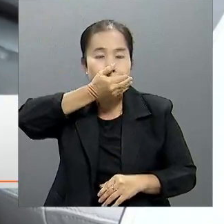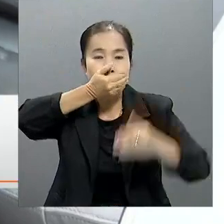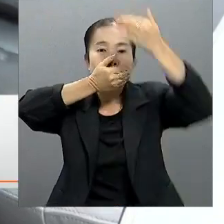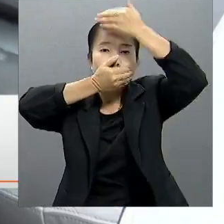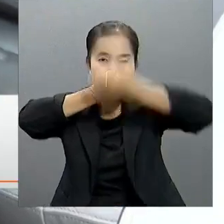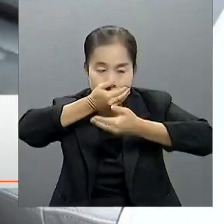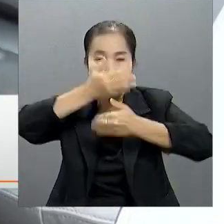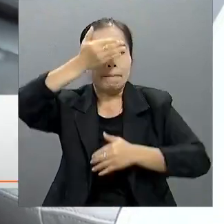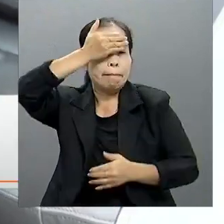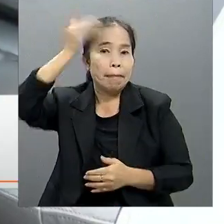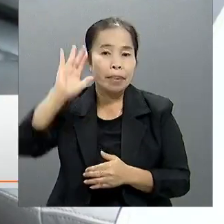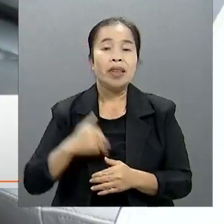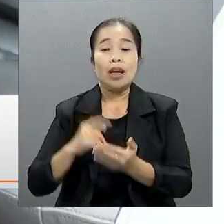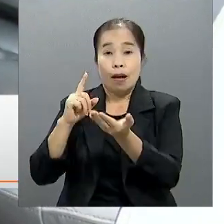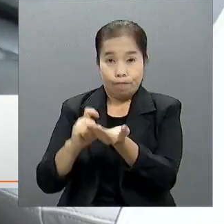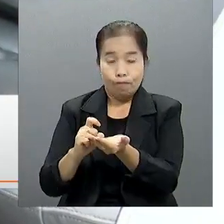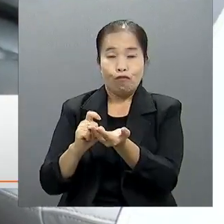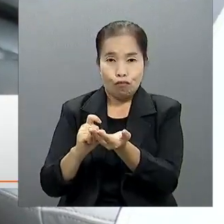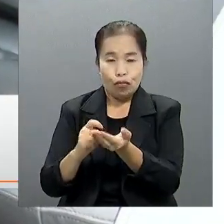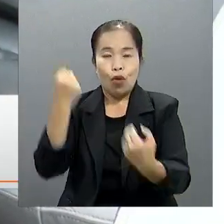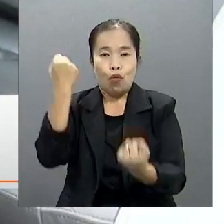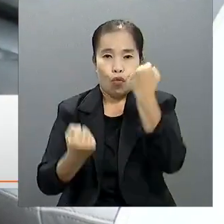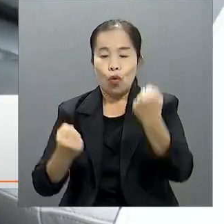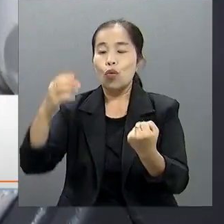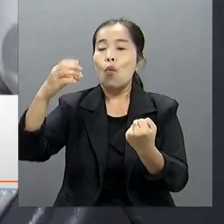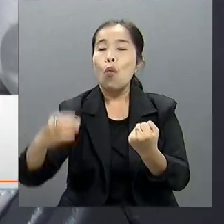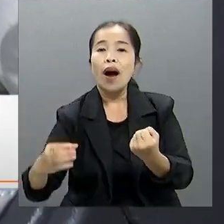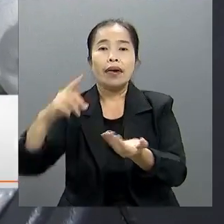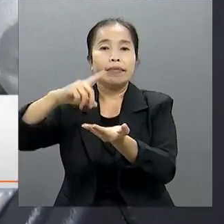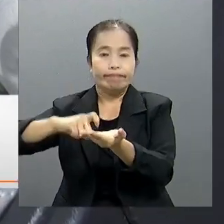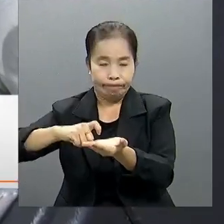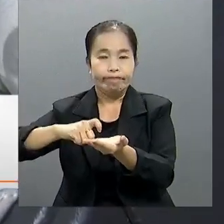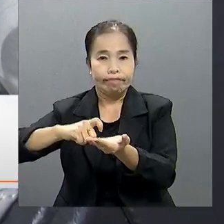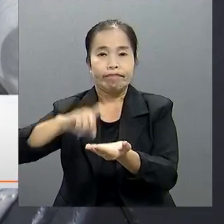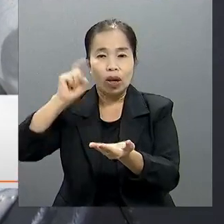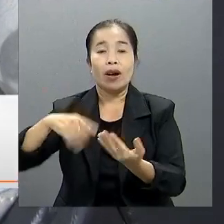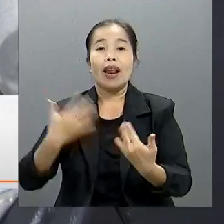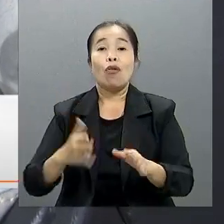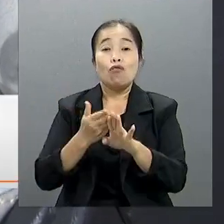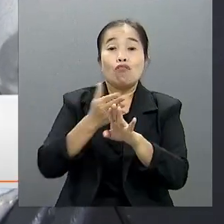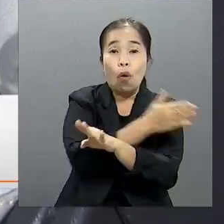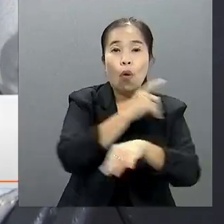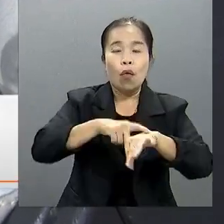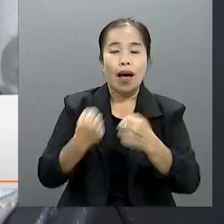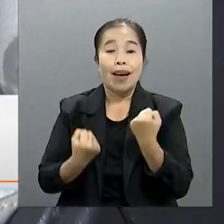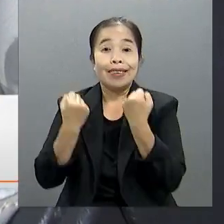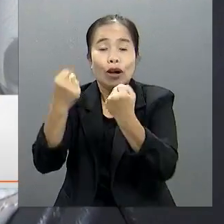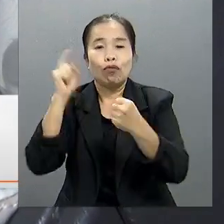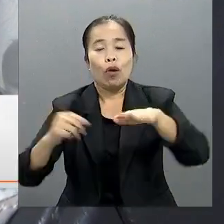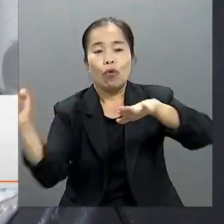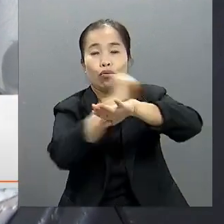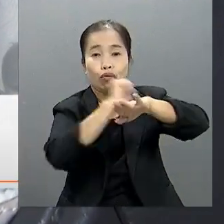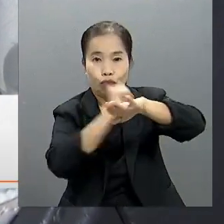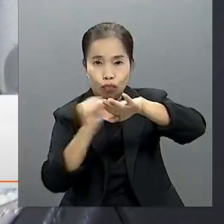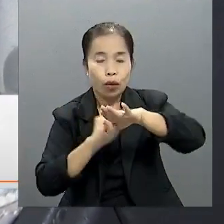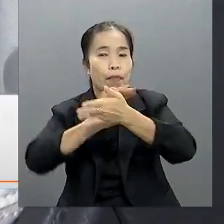ีเจยวแลโกอฮอรหรอยาค่าเฉือและตองทำคามสอาดรถ ก่อนและหลัการให้บริการในแต่ลรอบโดยเฉพาจดทม